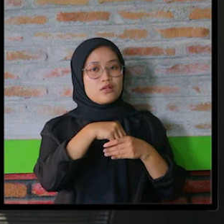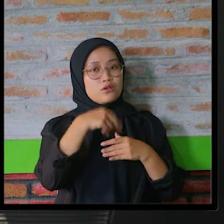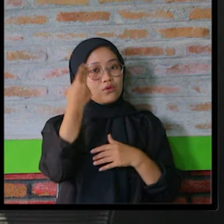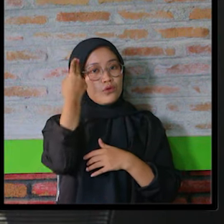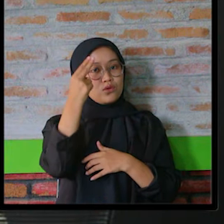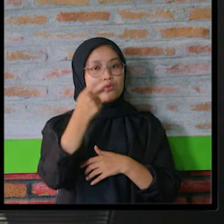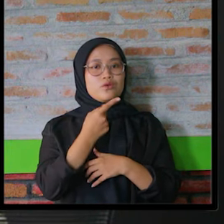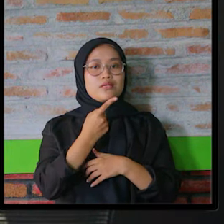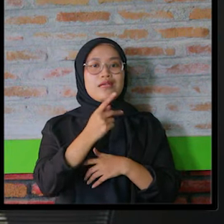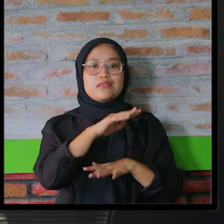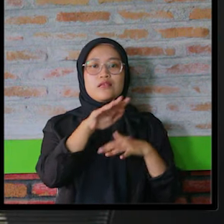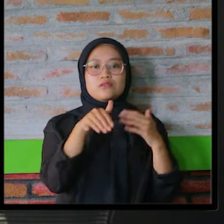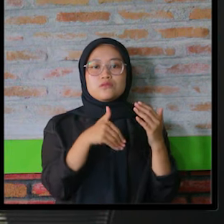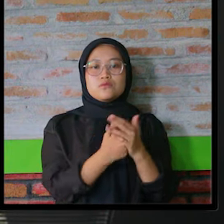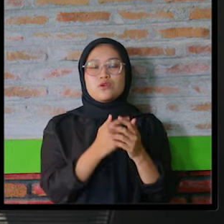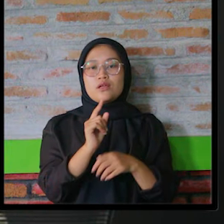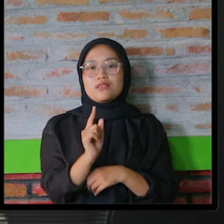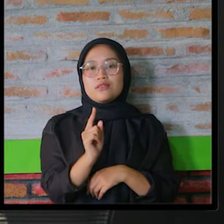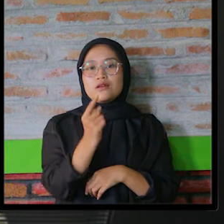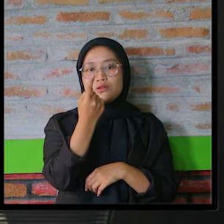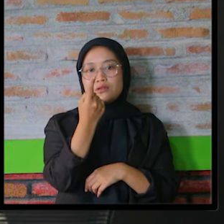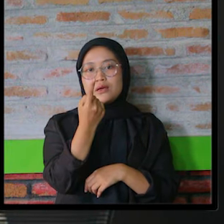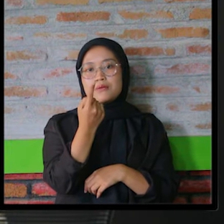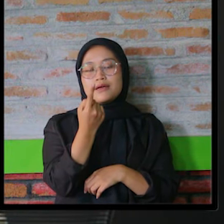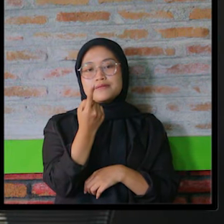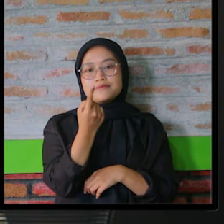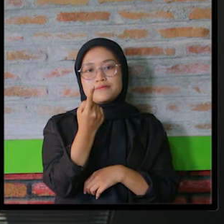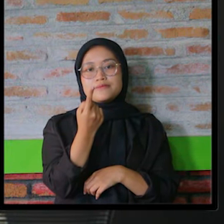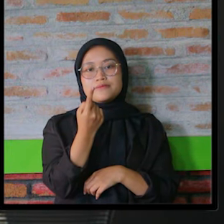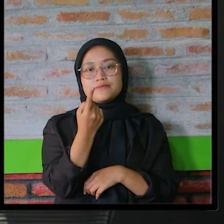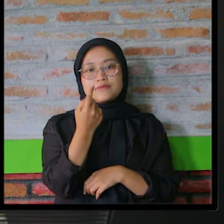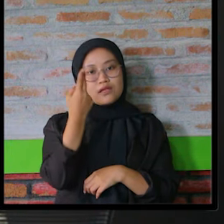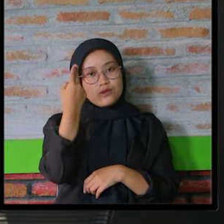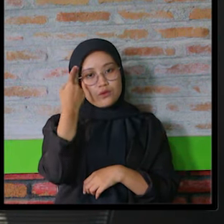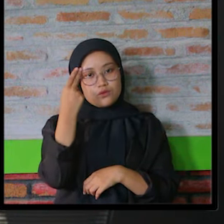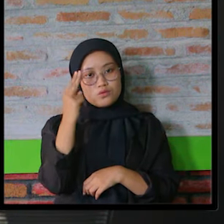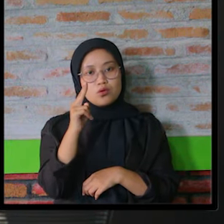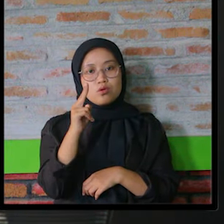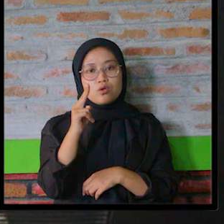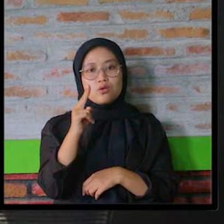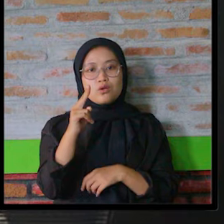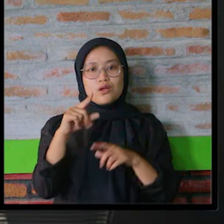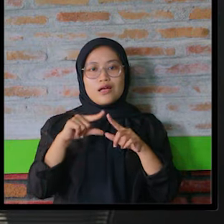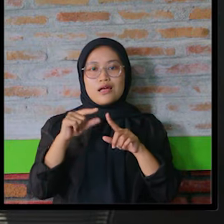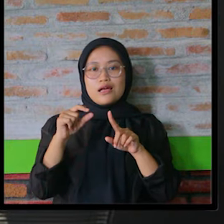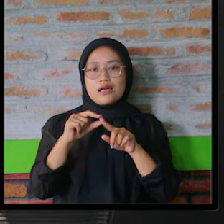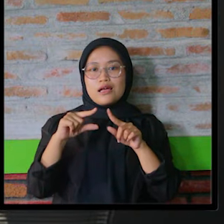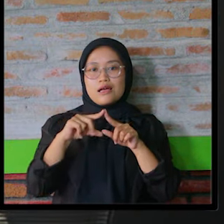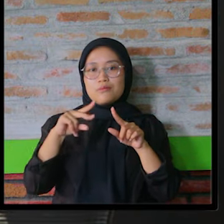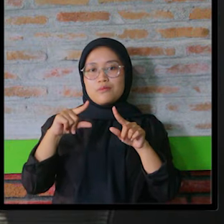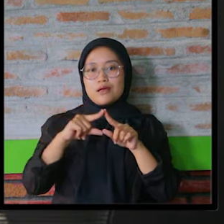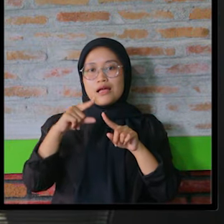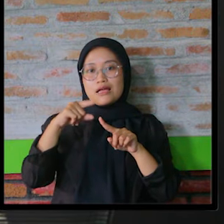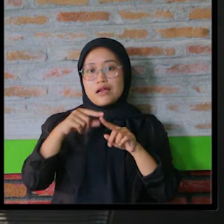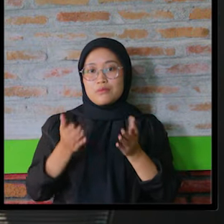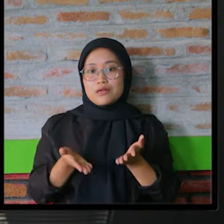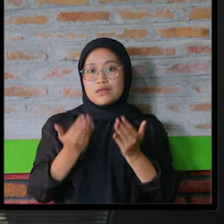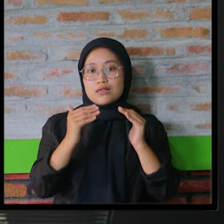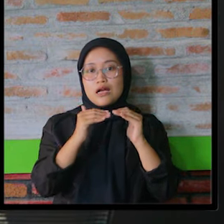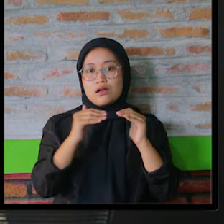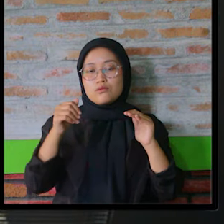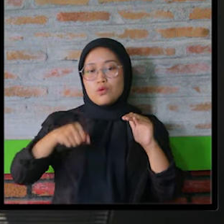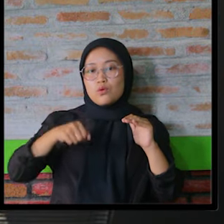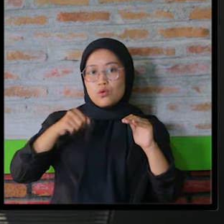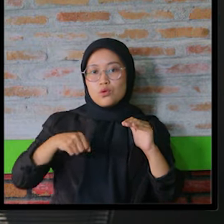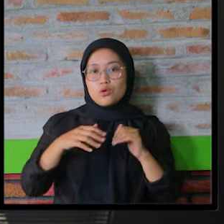terutama ee ini untuk aparat penegak hukum untuk masyarakat dan untuk negara